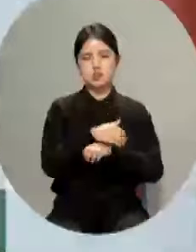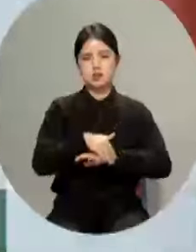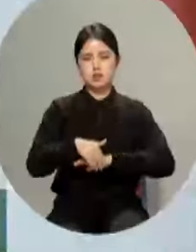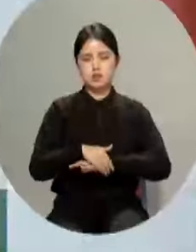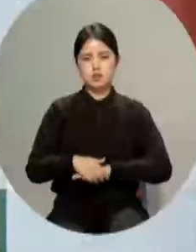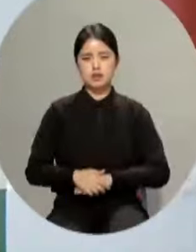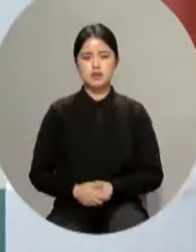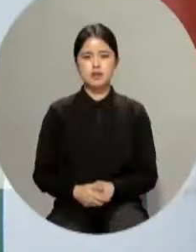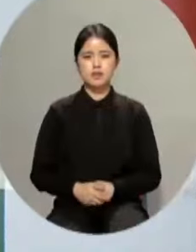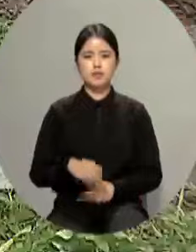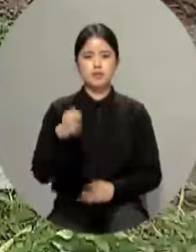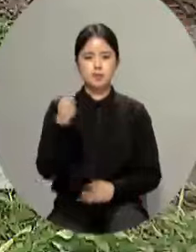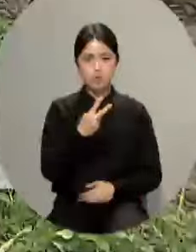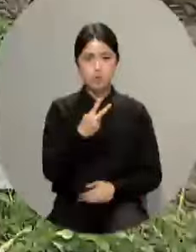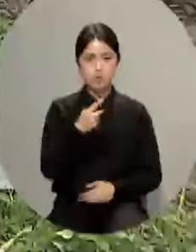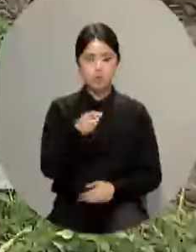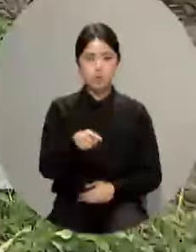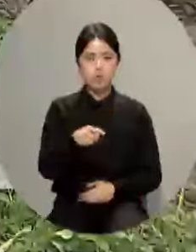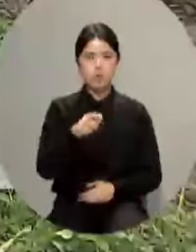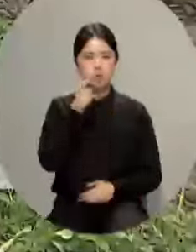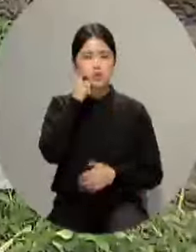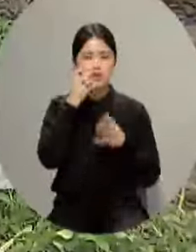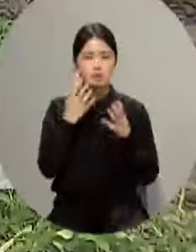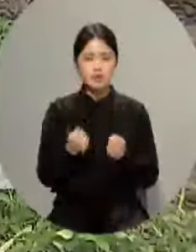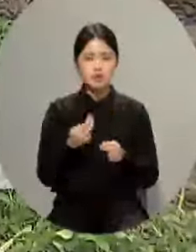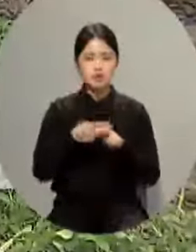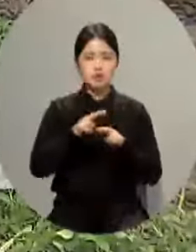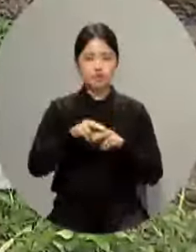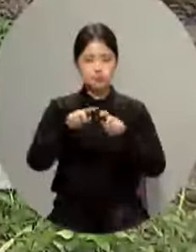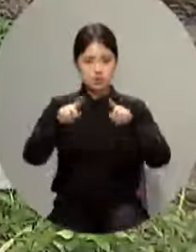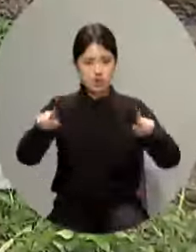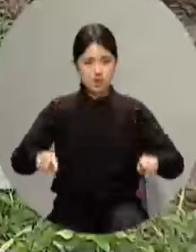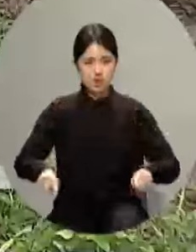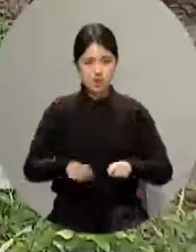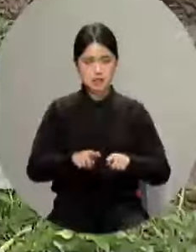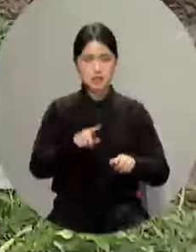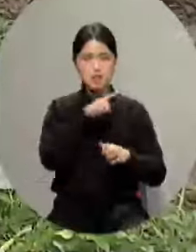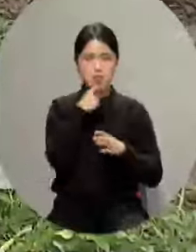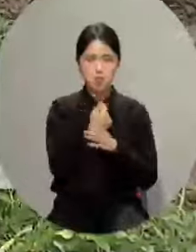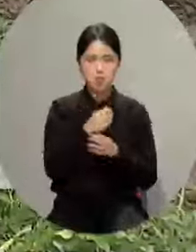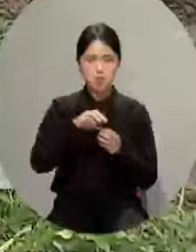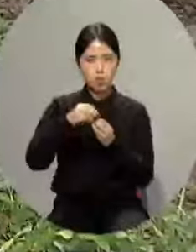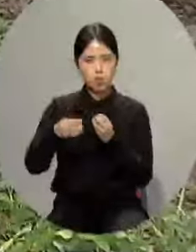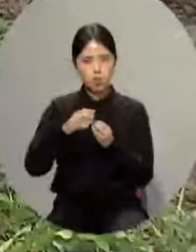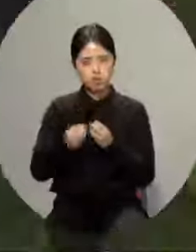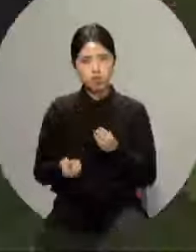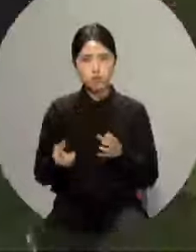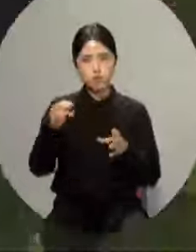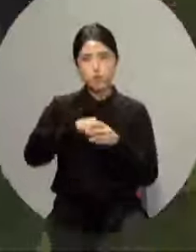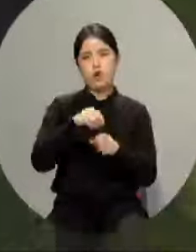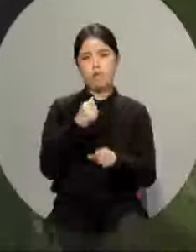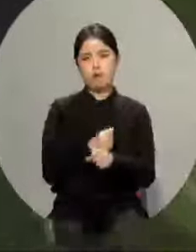했습니다. 또 수요가 몰리는 과일 선물 세트도 만감류와 포도도 혼합 세트를 늘리고